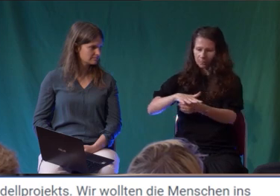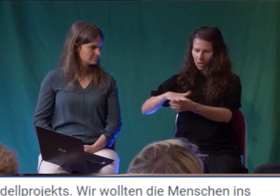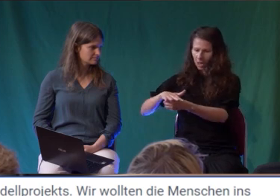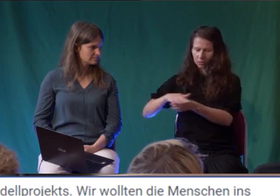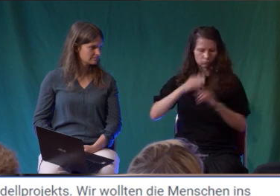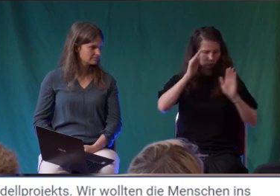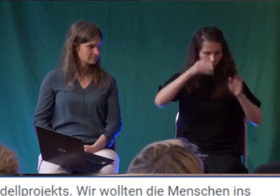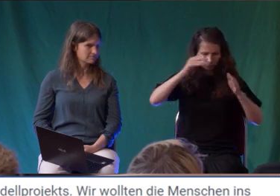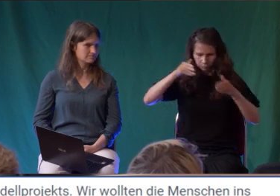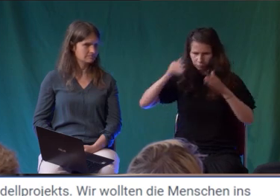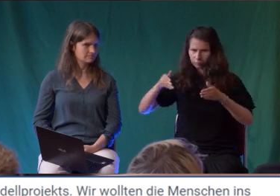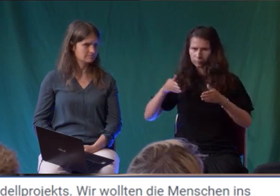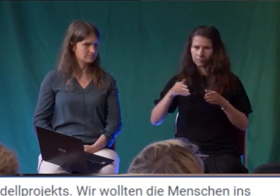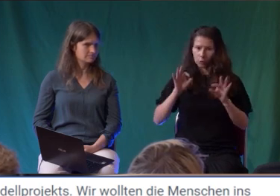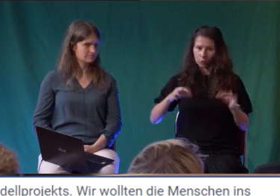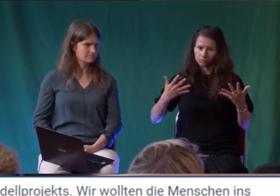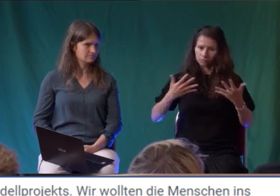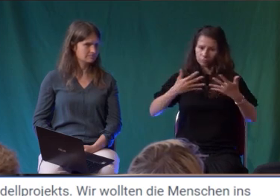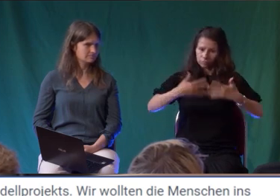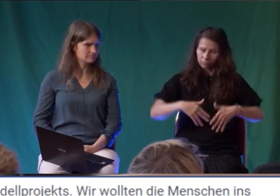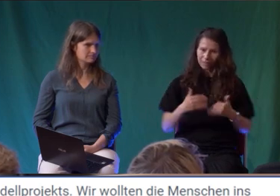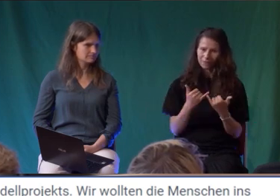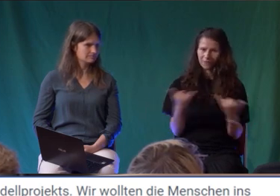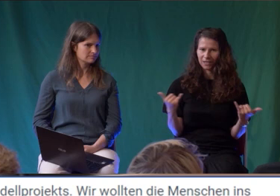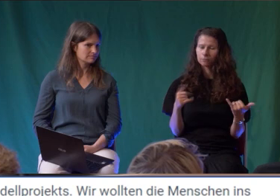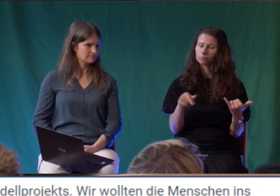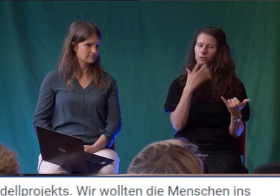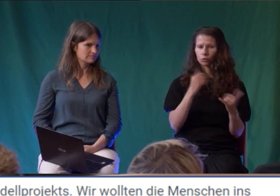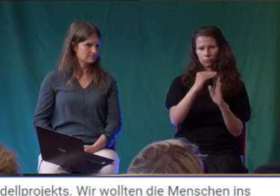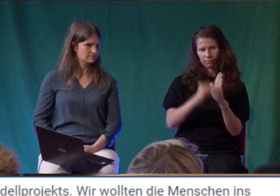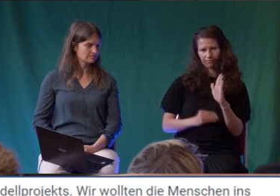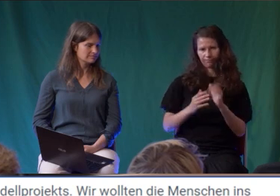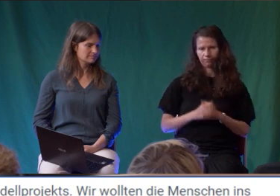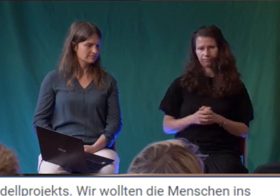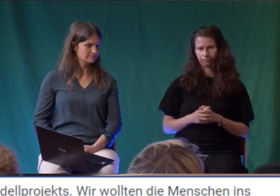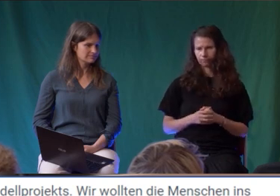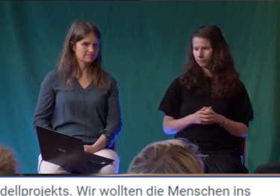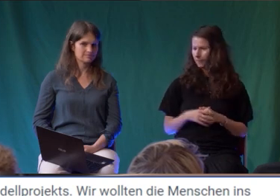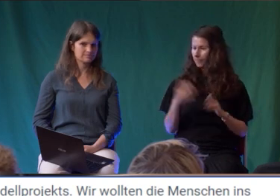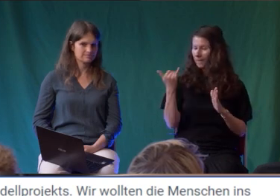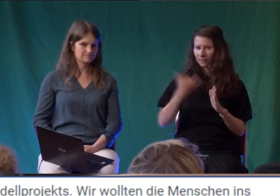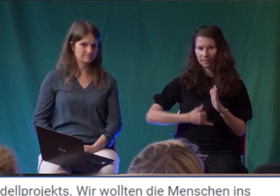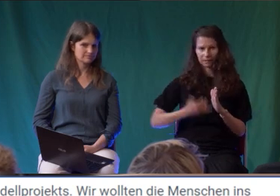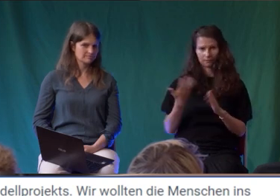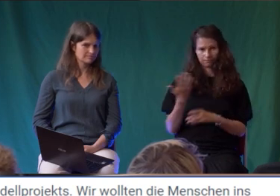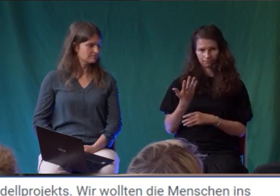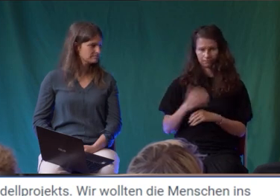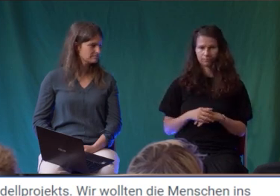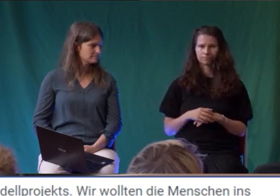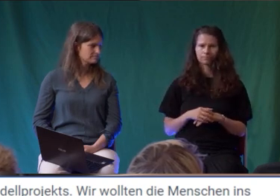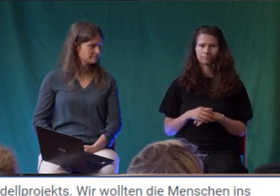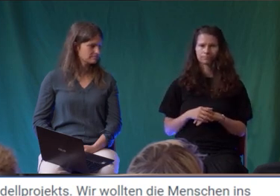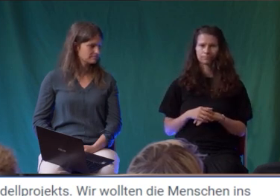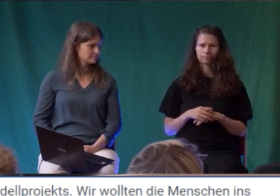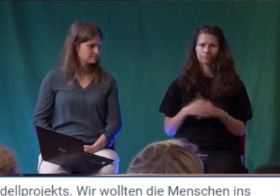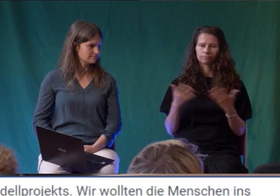zusammenarbeiten können und müssen ja und der letzte Punkt ist dass es im Prinzip